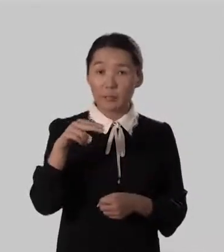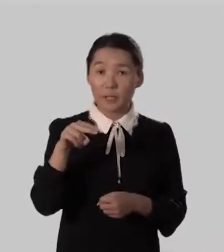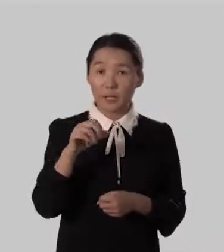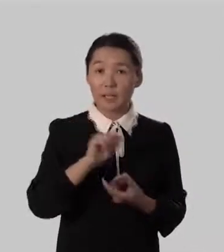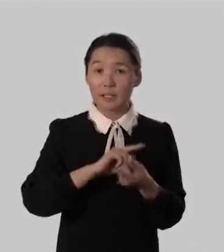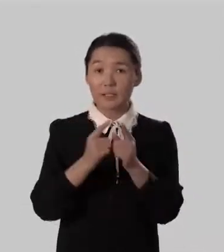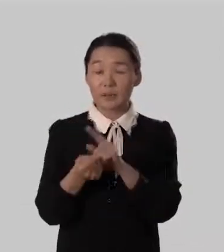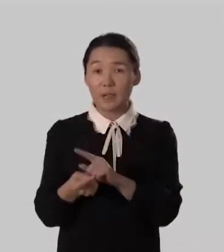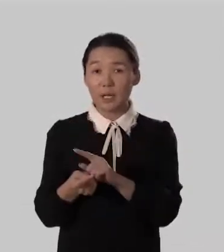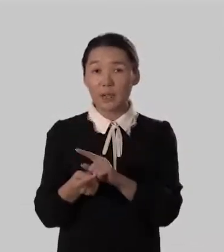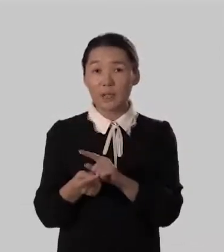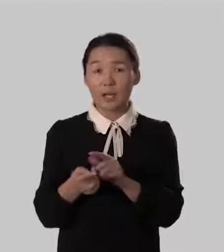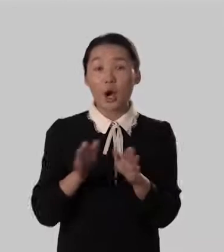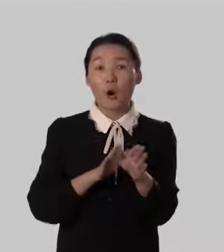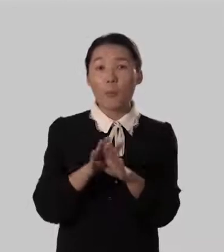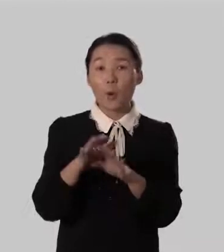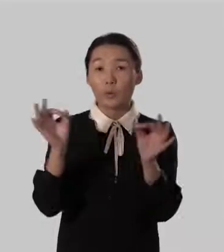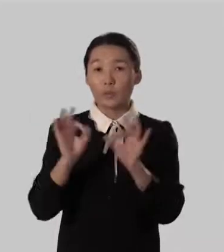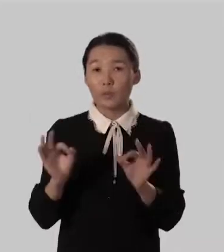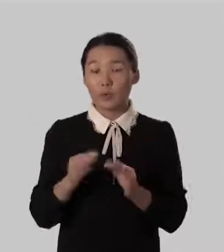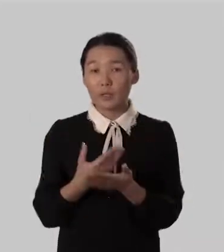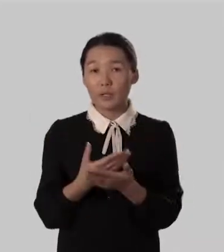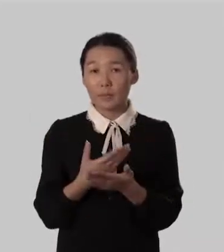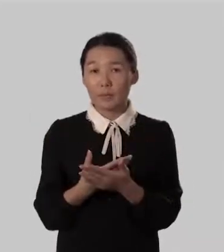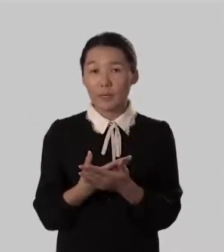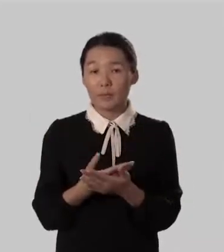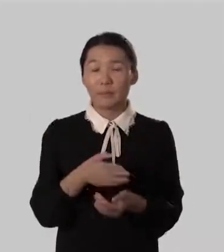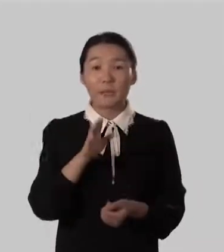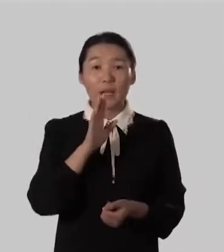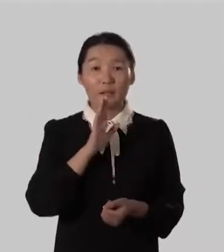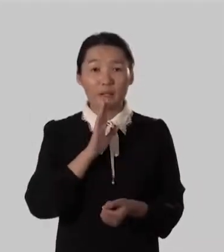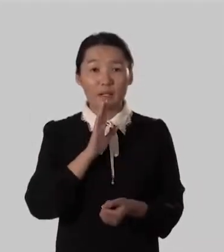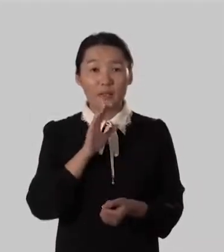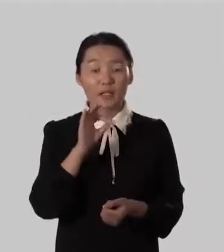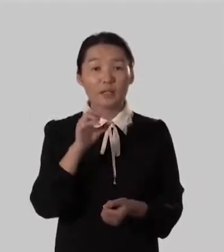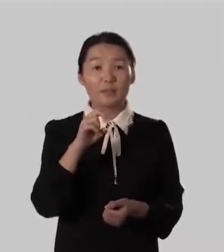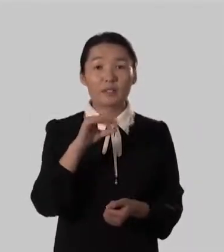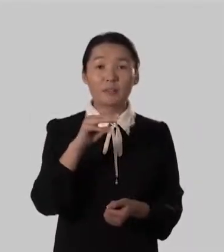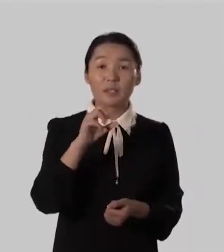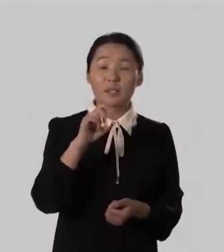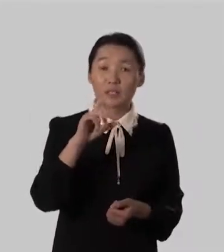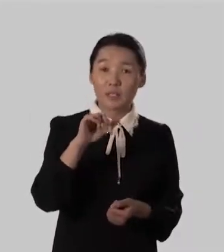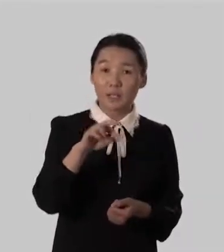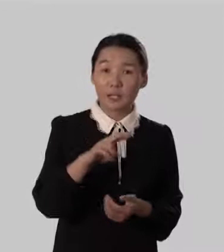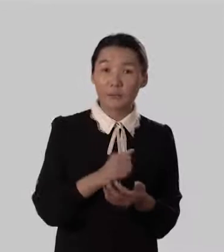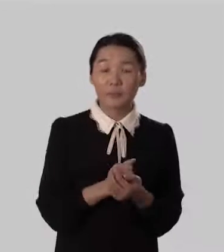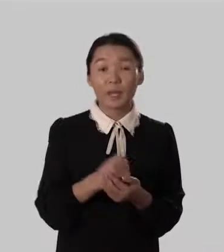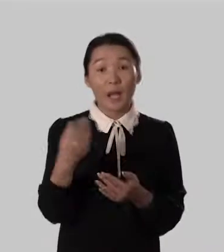прилагательные заменяются полной формой например девочка воспитанная